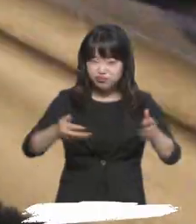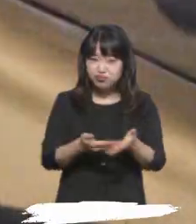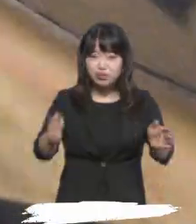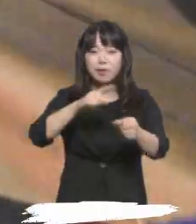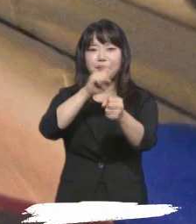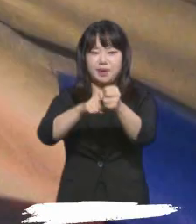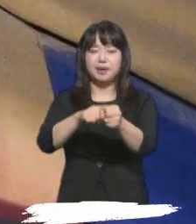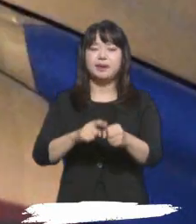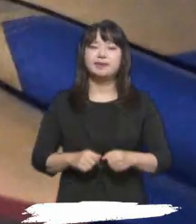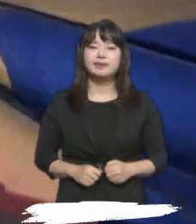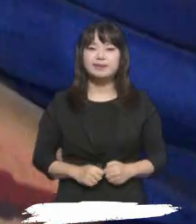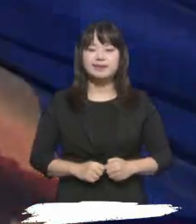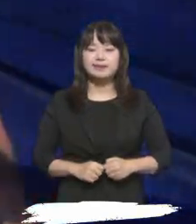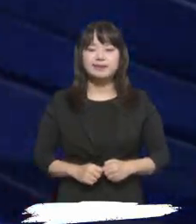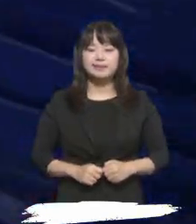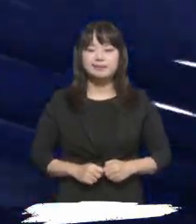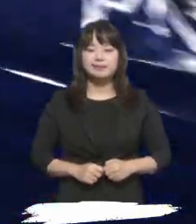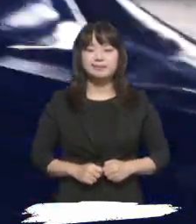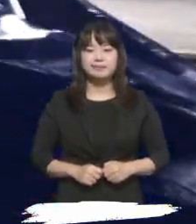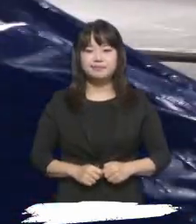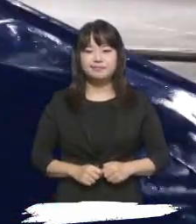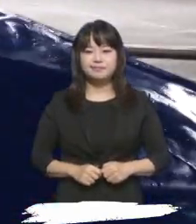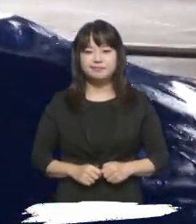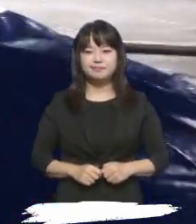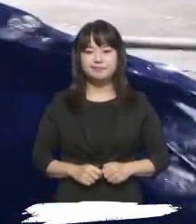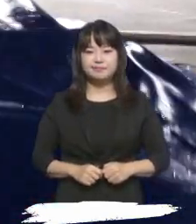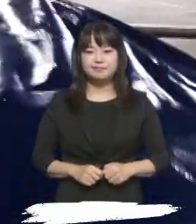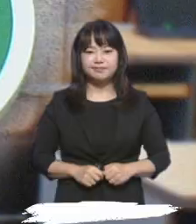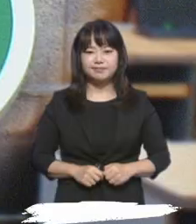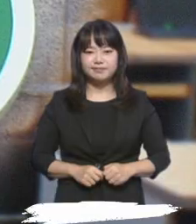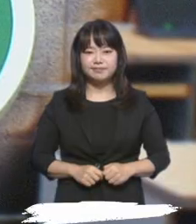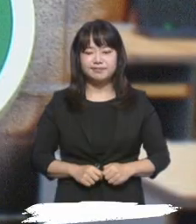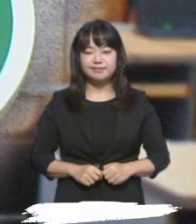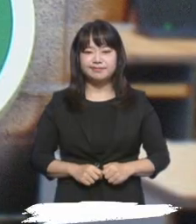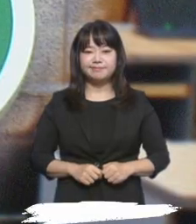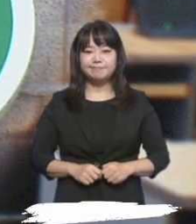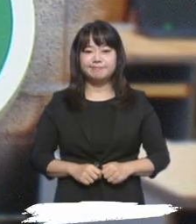게 목표입니다. BTV 뉴스 김대우입니다.